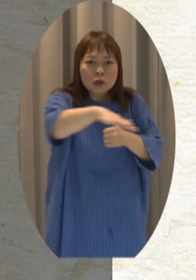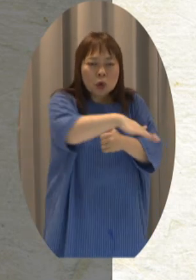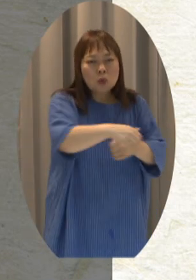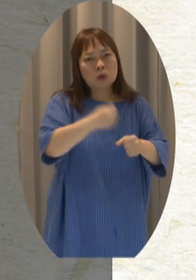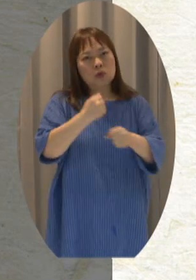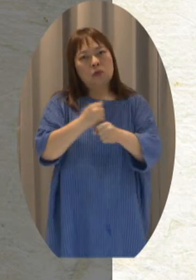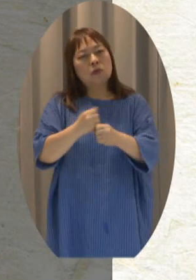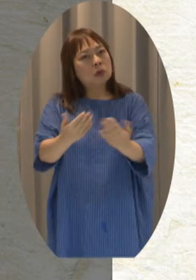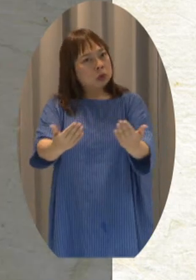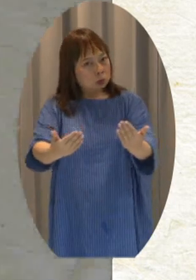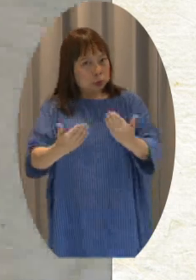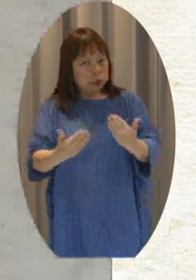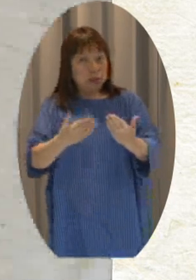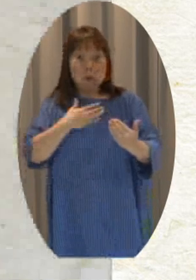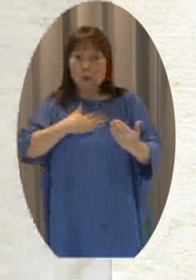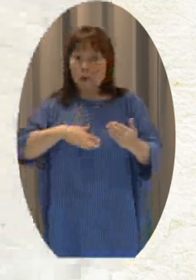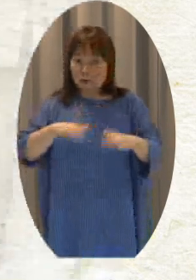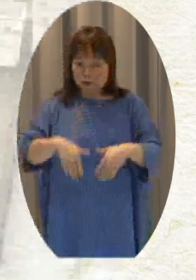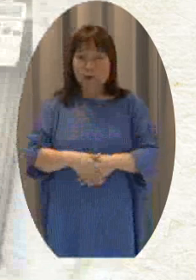必要です。